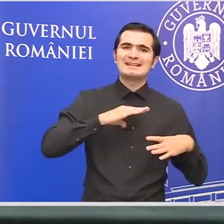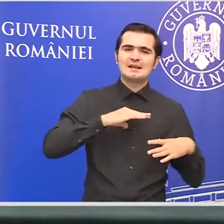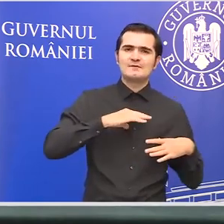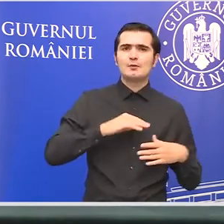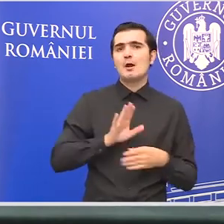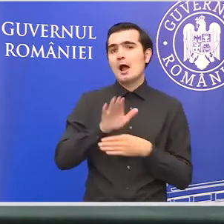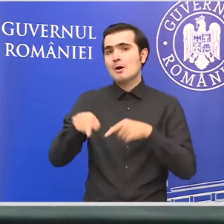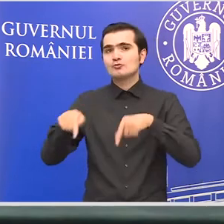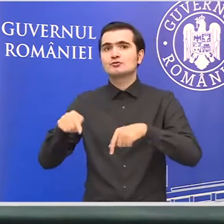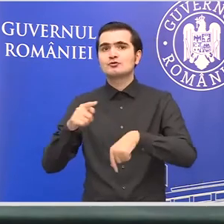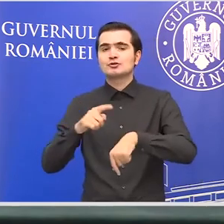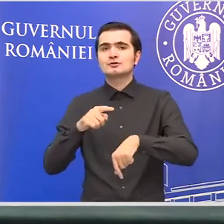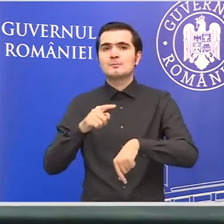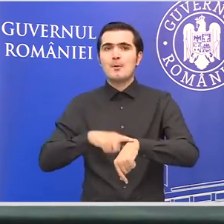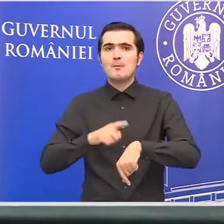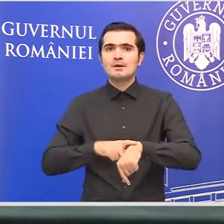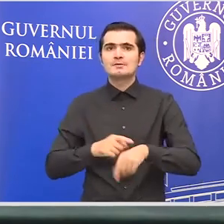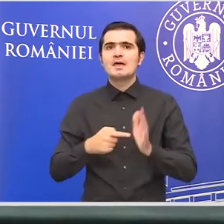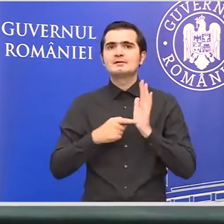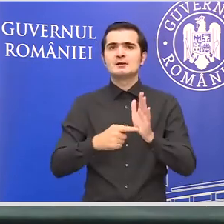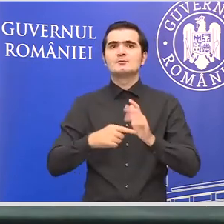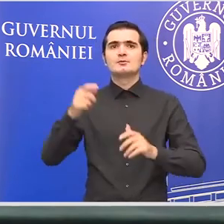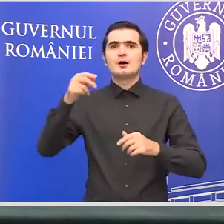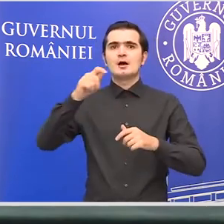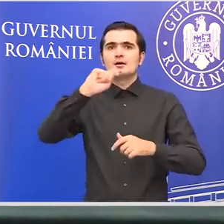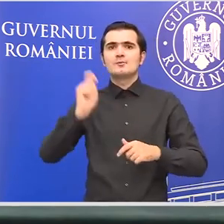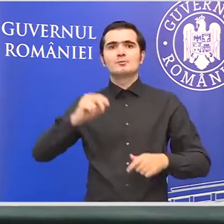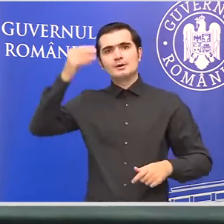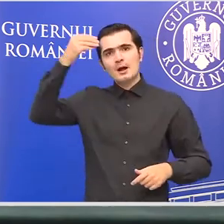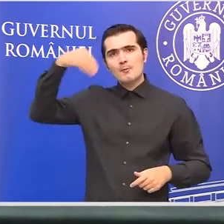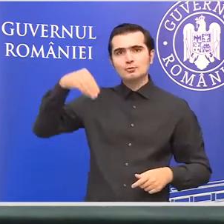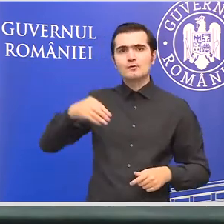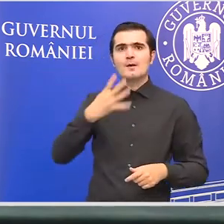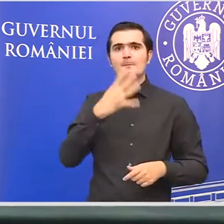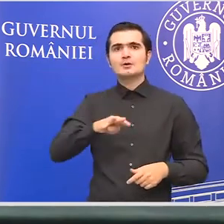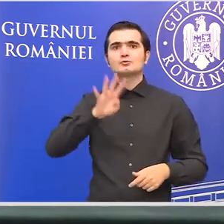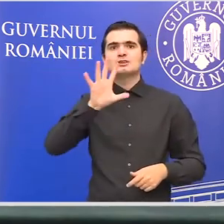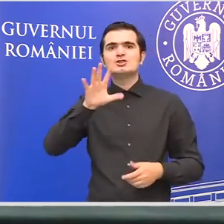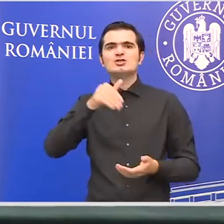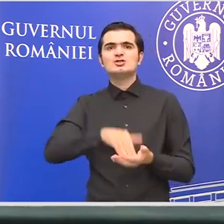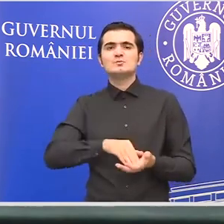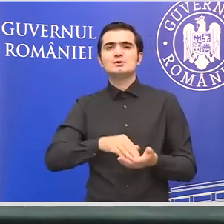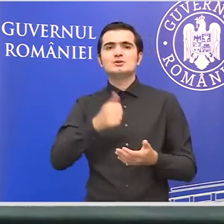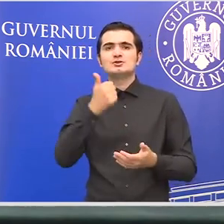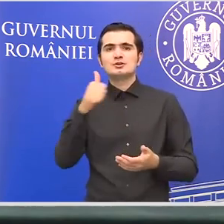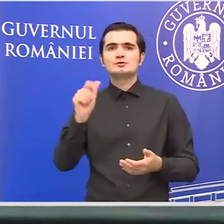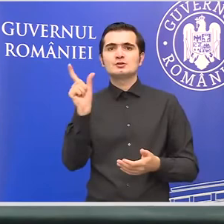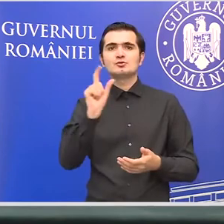mari, avem donate Republicii Moldova 45.600 doze de vaccin AstraZeneca,